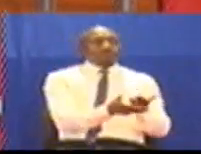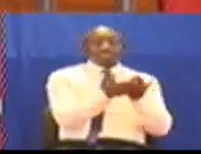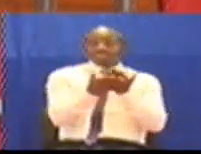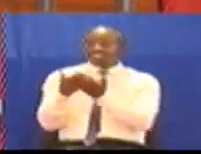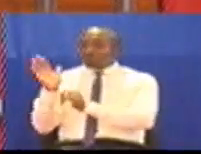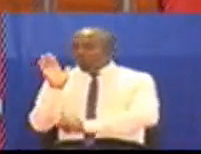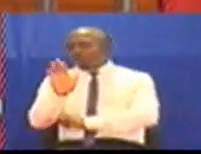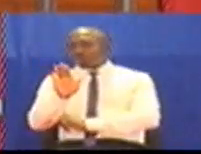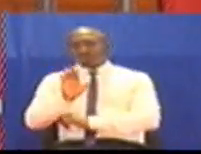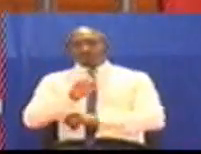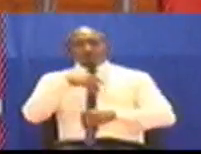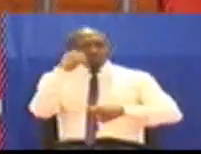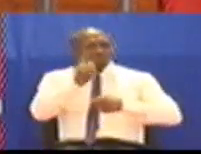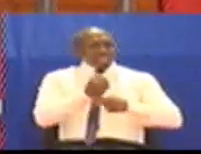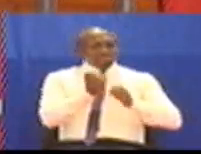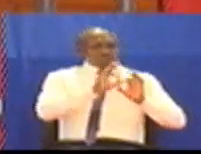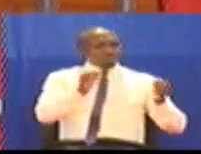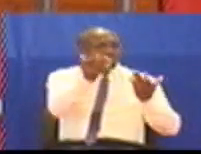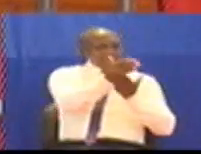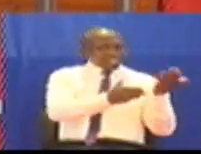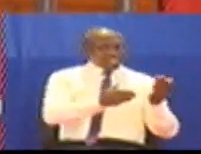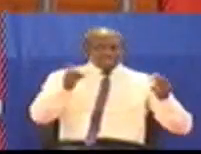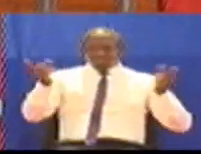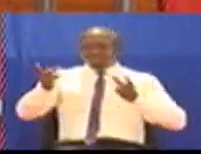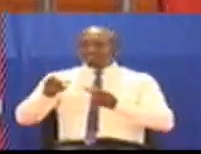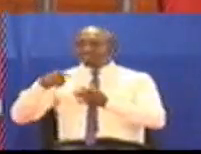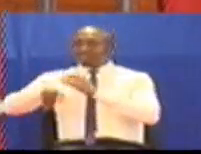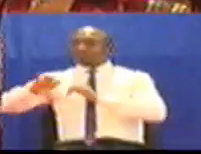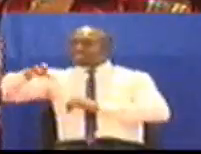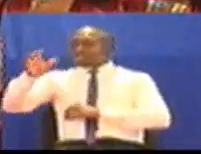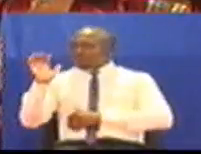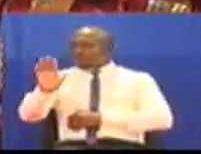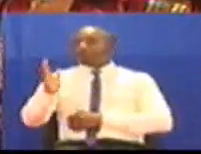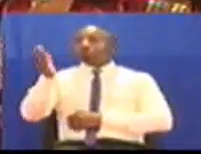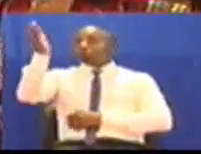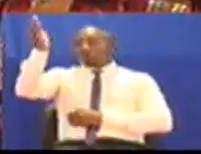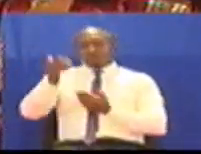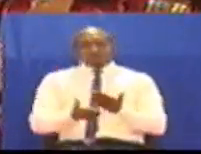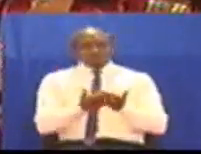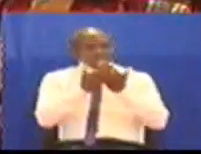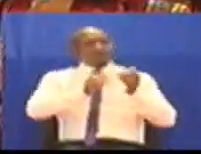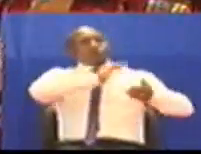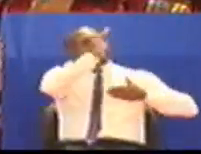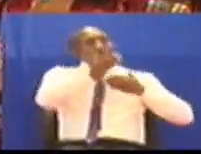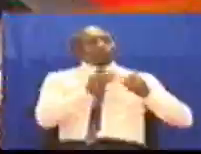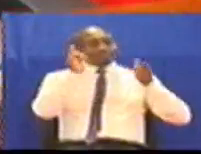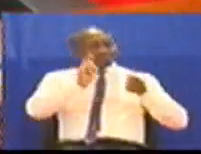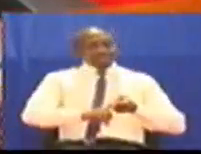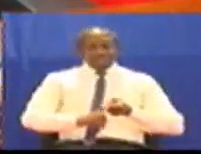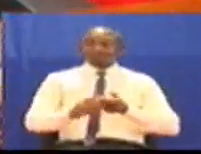hii hujaifanya tu vizuri kwenye inchi, lakini pia umeifanya vizuri katika jimbo lako. Mwenyezi Mungu atakusaidia, utarudi tena inshallah.